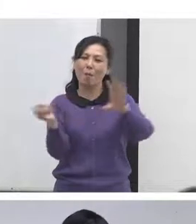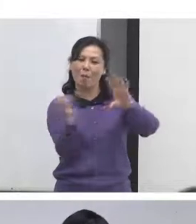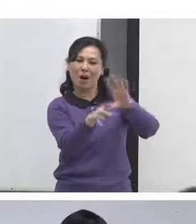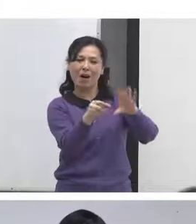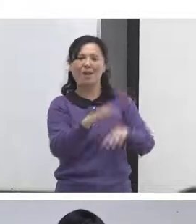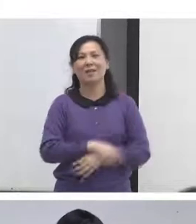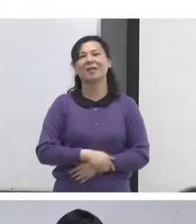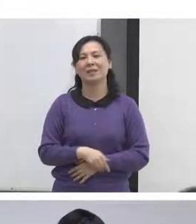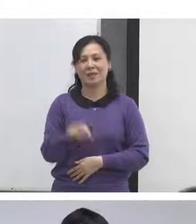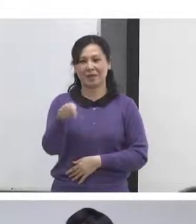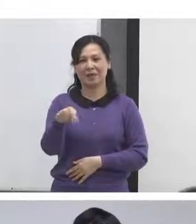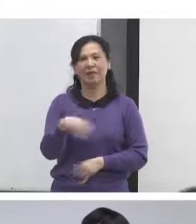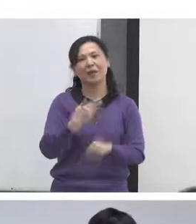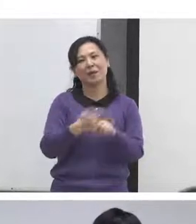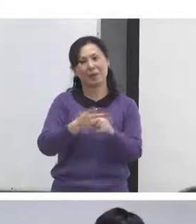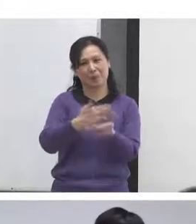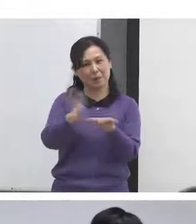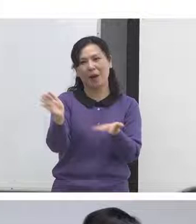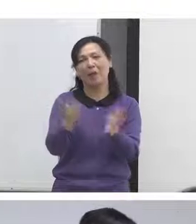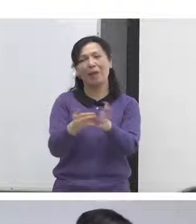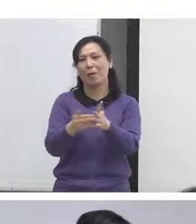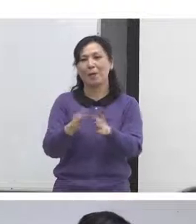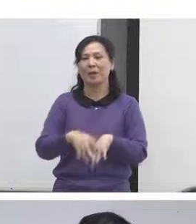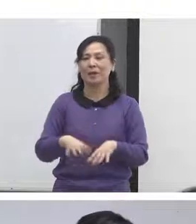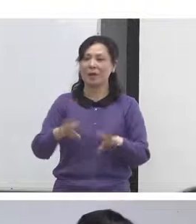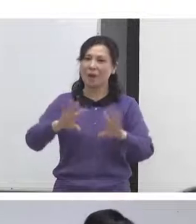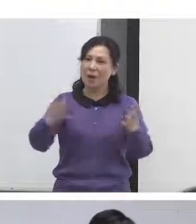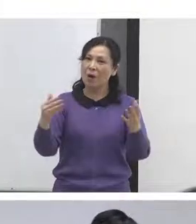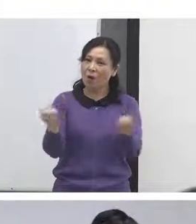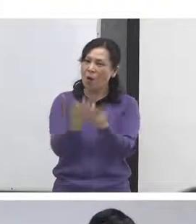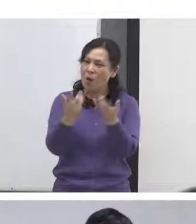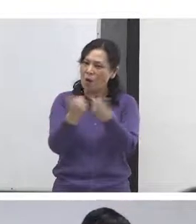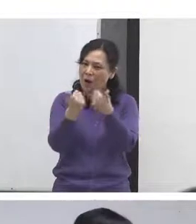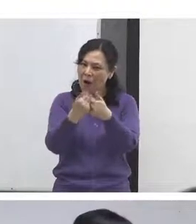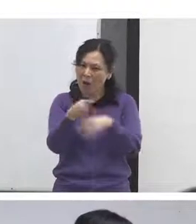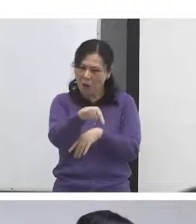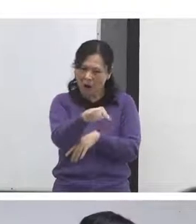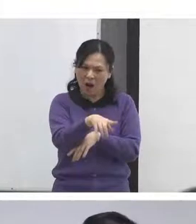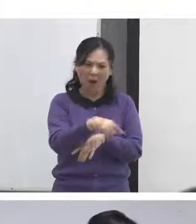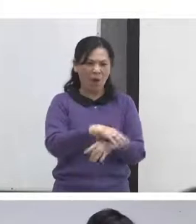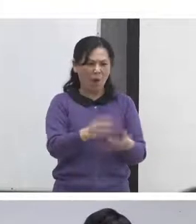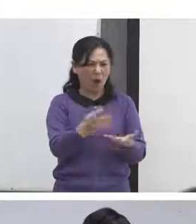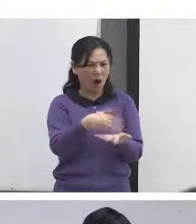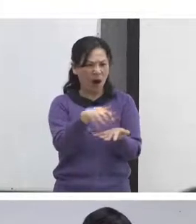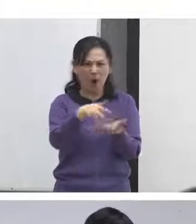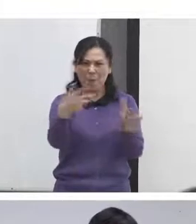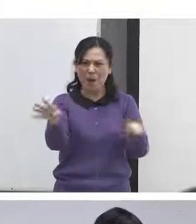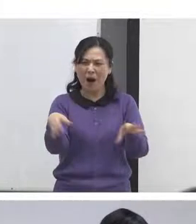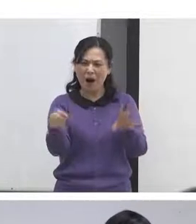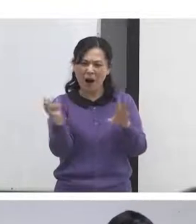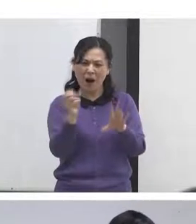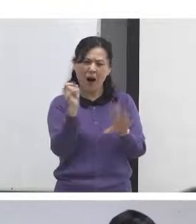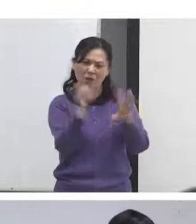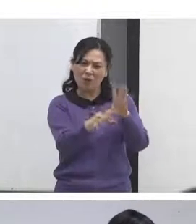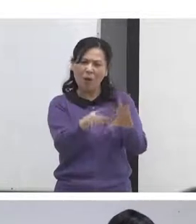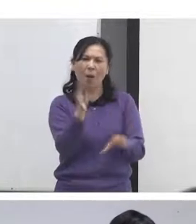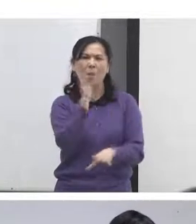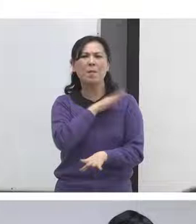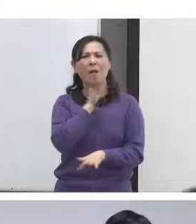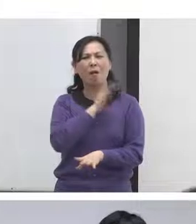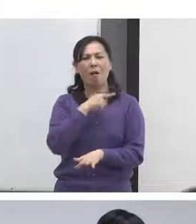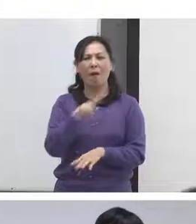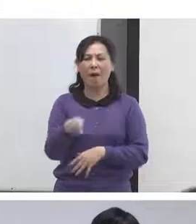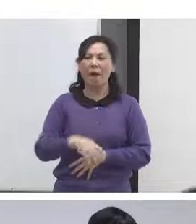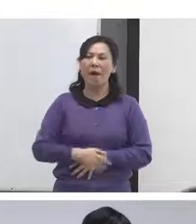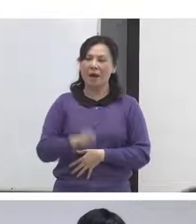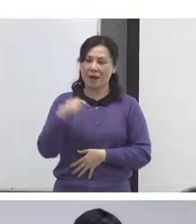制就算解决这问题了，因为后来就是国发会有发现说这种现象非常非常多，那这种丢出来的东西都是垃圾， 所以后来就是有改变说，